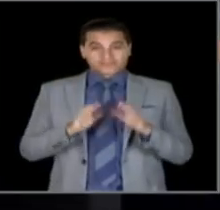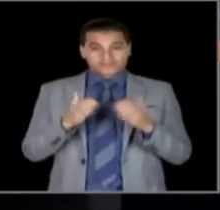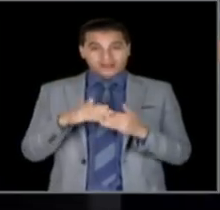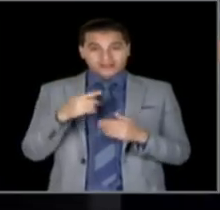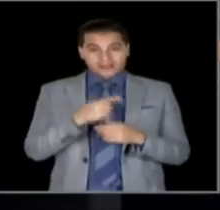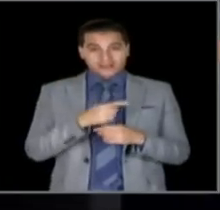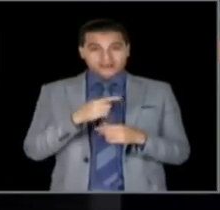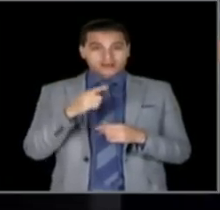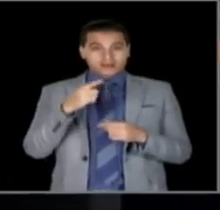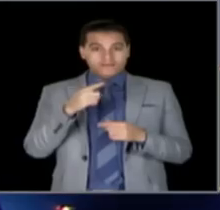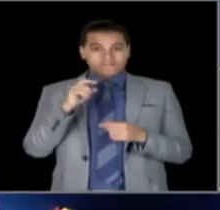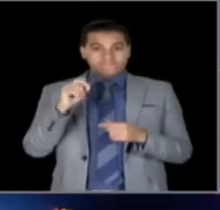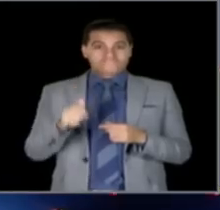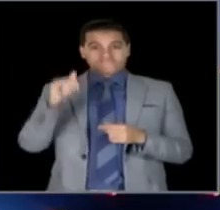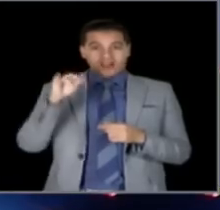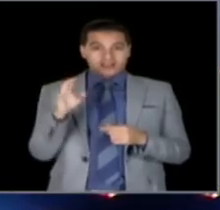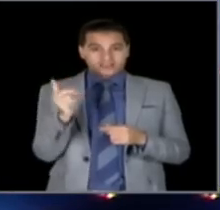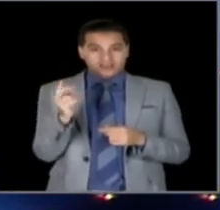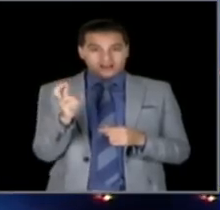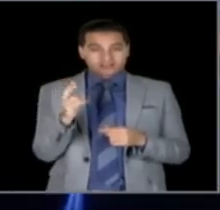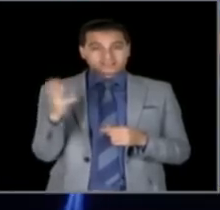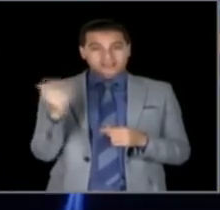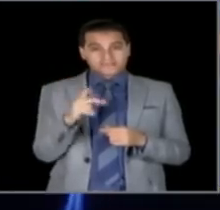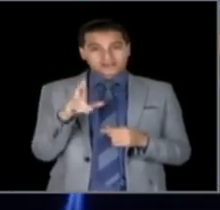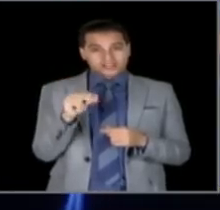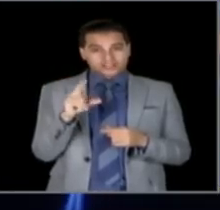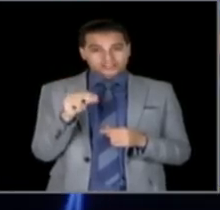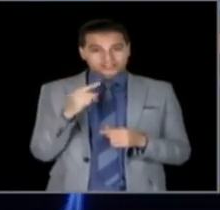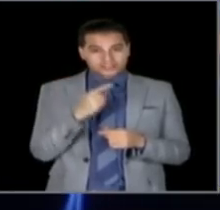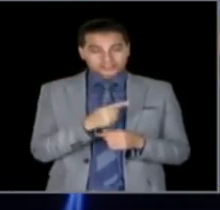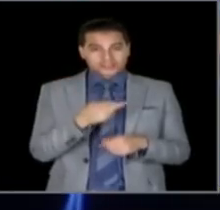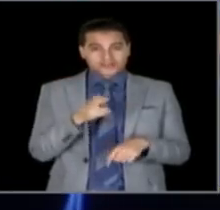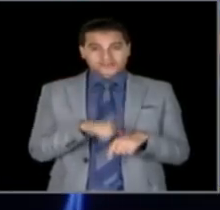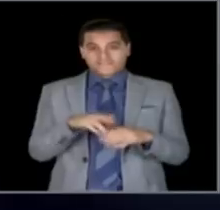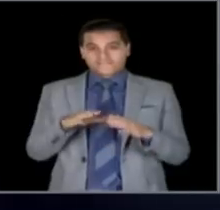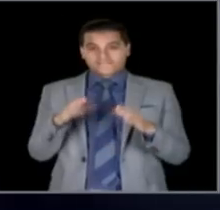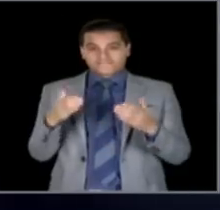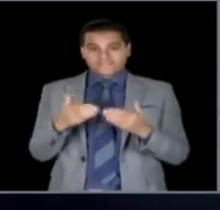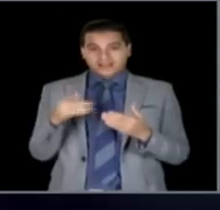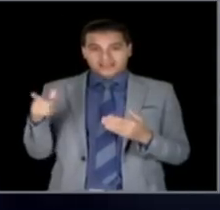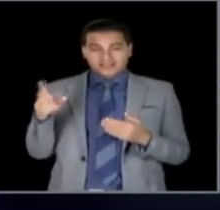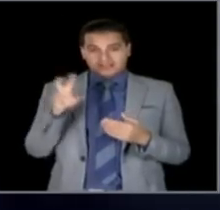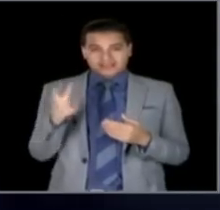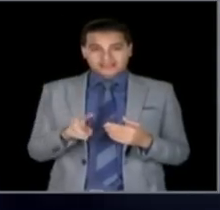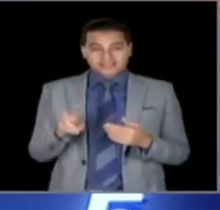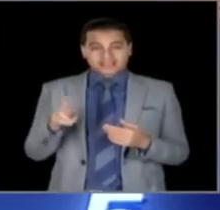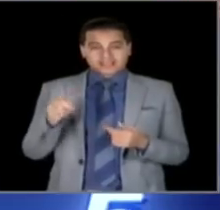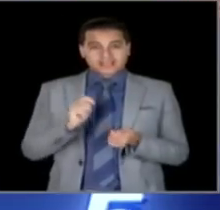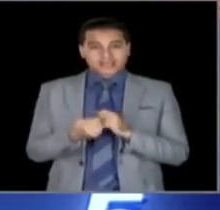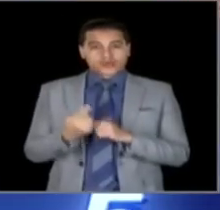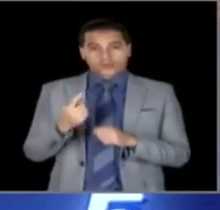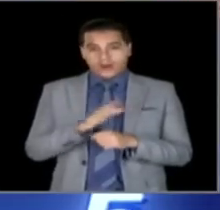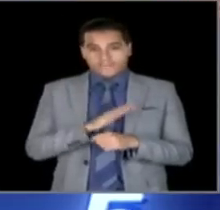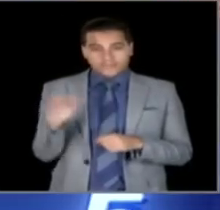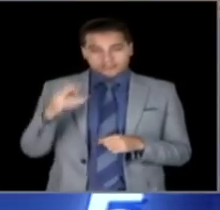فايترز 20، النيل 5. وفريق النيل عندنا تغيير واحد بس، ساهر السمري